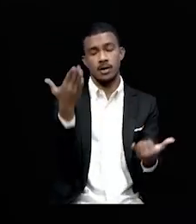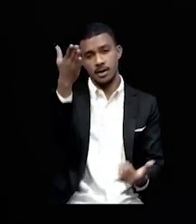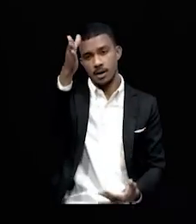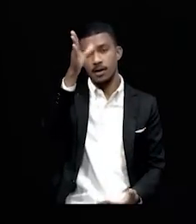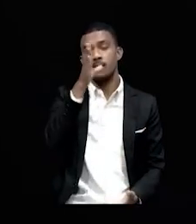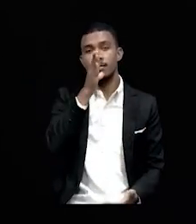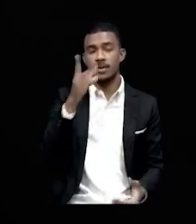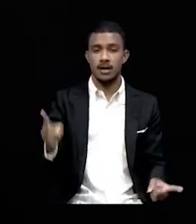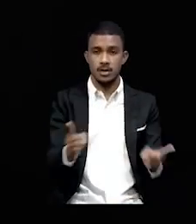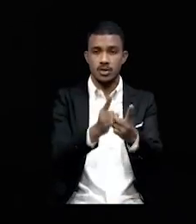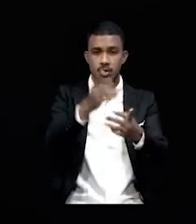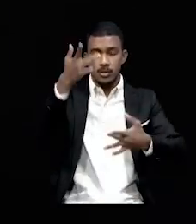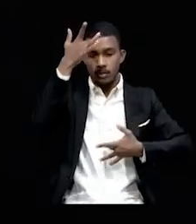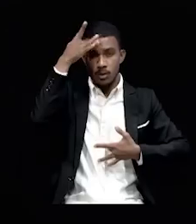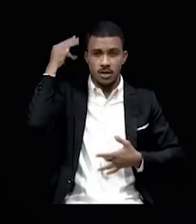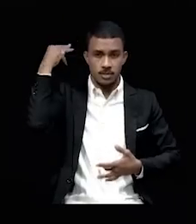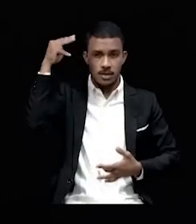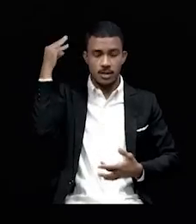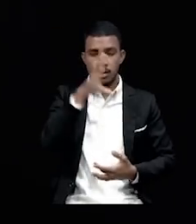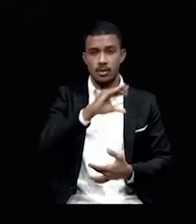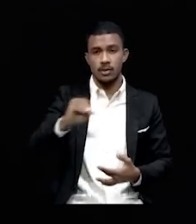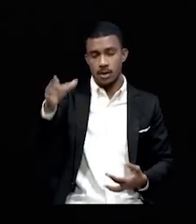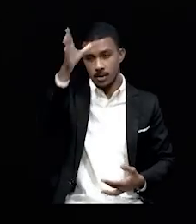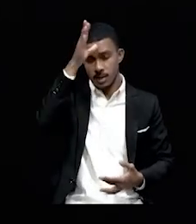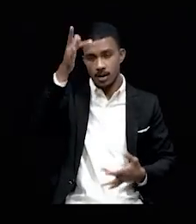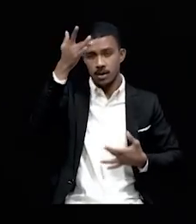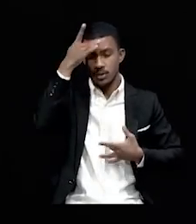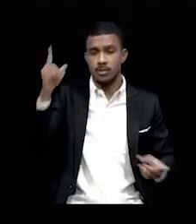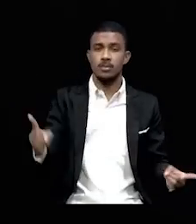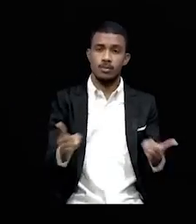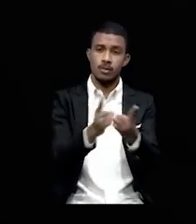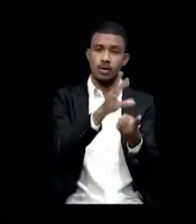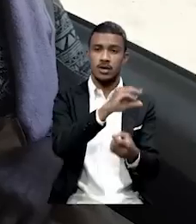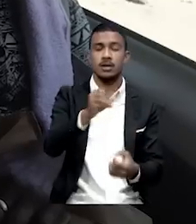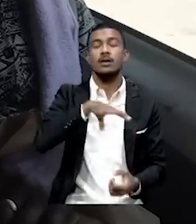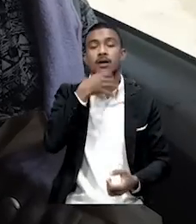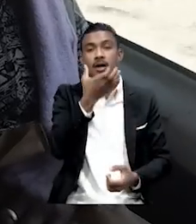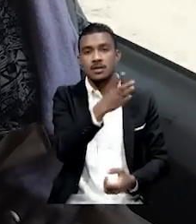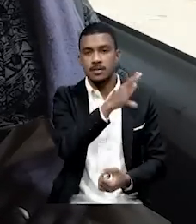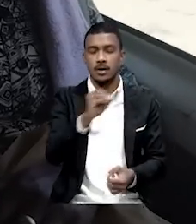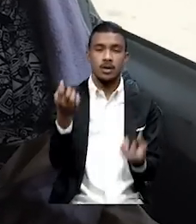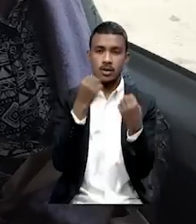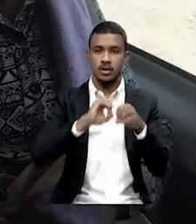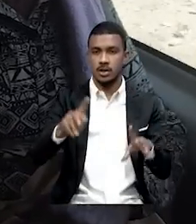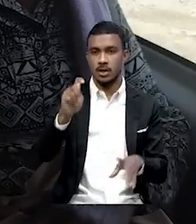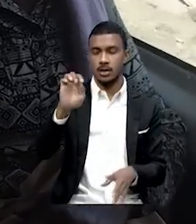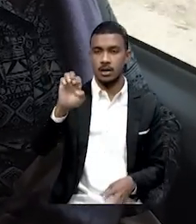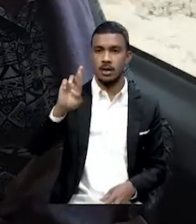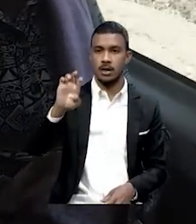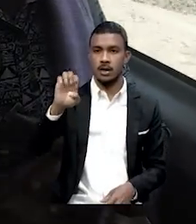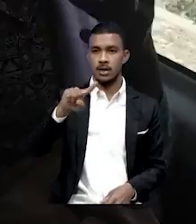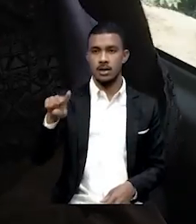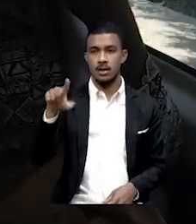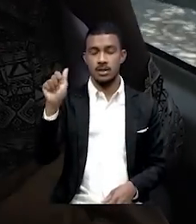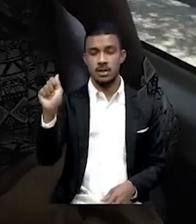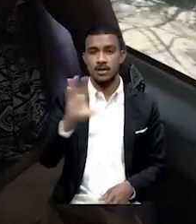infrenta moras mental, ni aman sofre moras asma, no tingke husi kela Teresa, hudi fila barai hurik fatin.